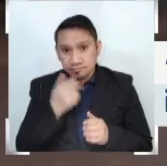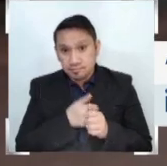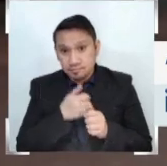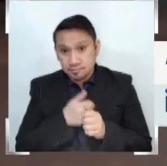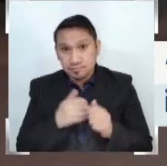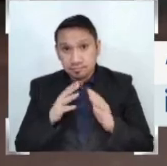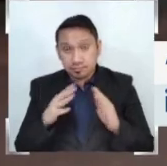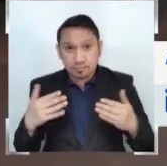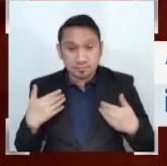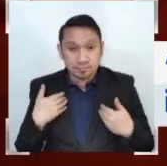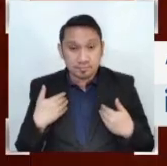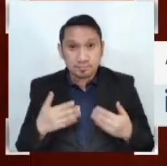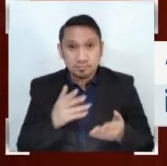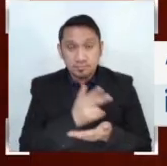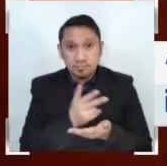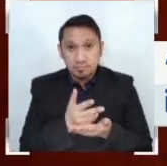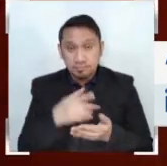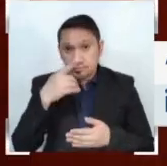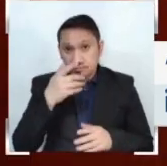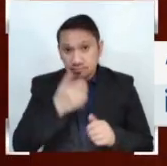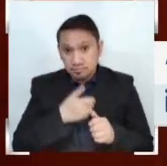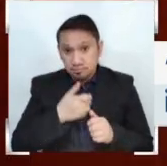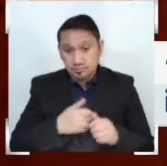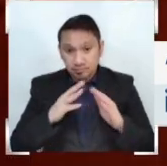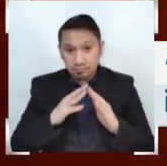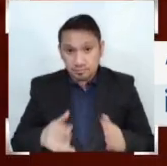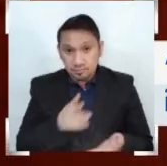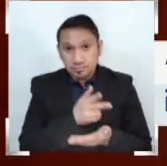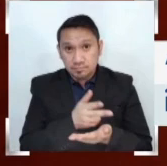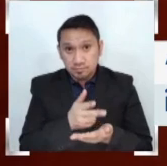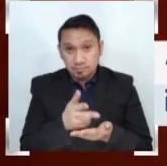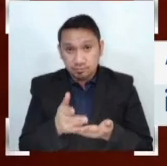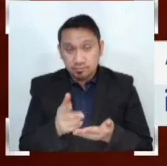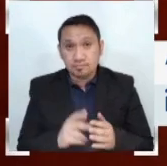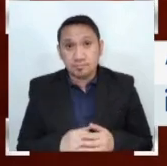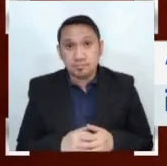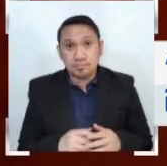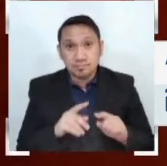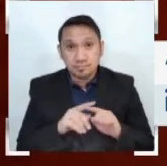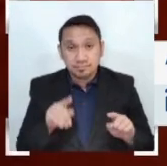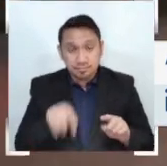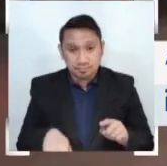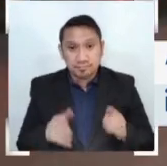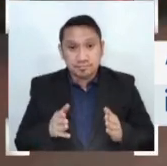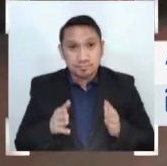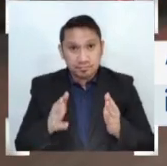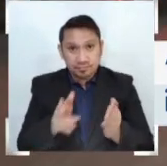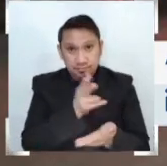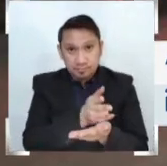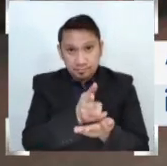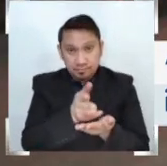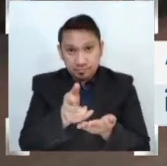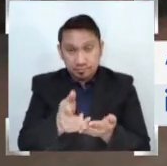sasakyan. Halos bawat tapat kasi ng bahay may nakaparadang sasakyan. Yun nga lang, sa mismong kalsada nakaparada ang mga ito. May